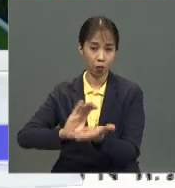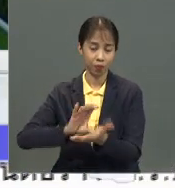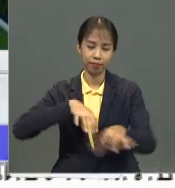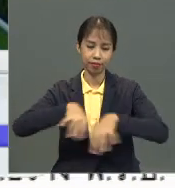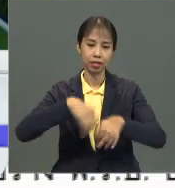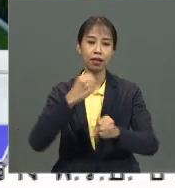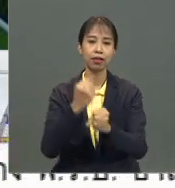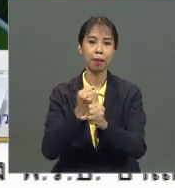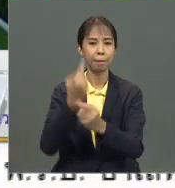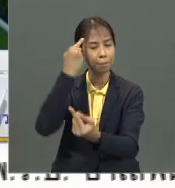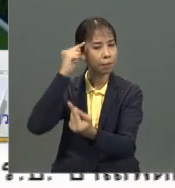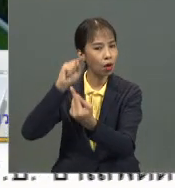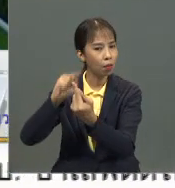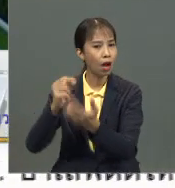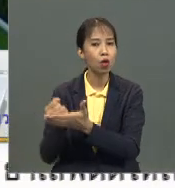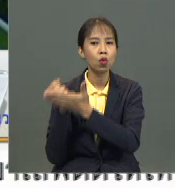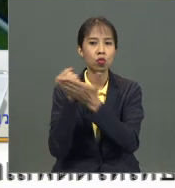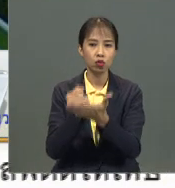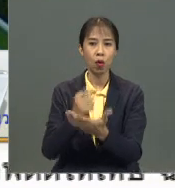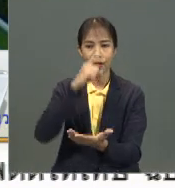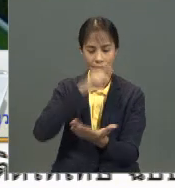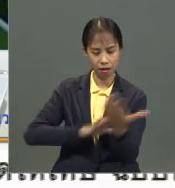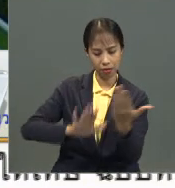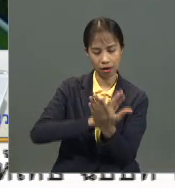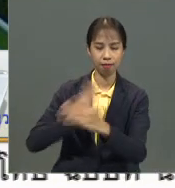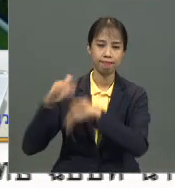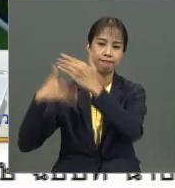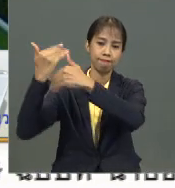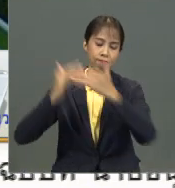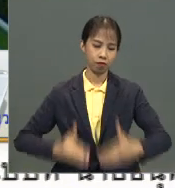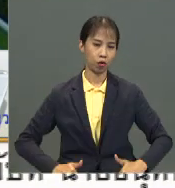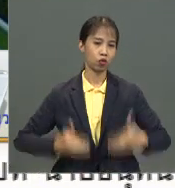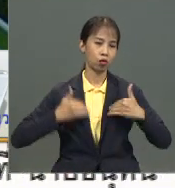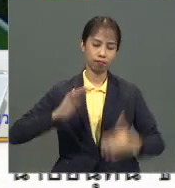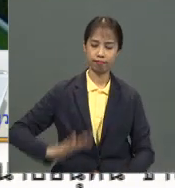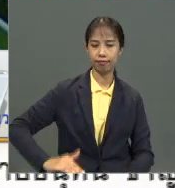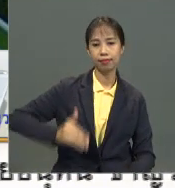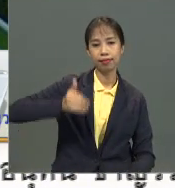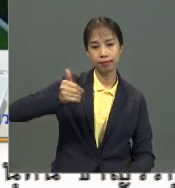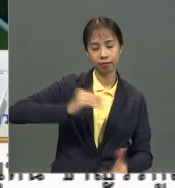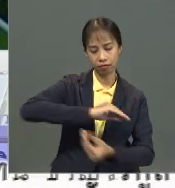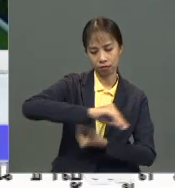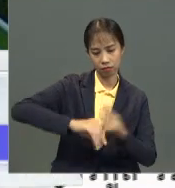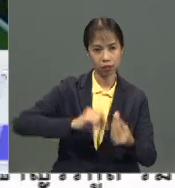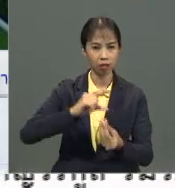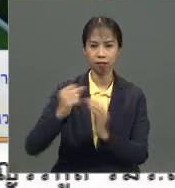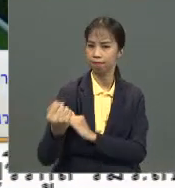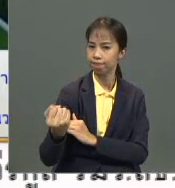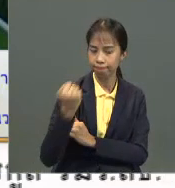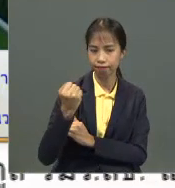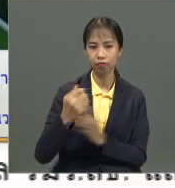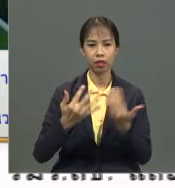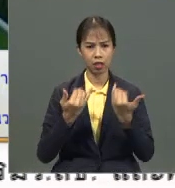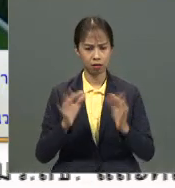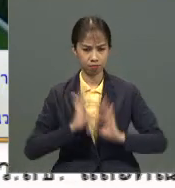หมายเพื่อให้การพัฒนาประเทศก้าวไปข้างหน้าด้วยความมั่นคงประชาชนมีคุณภาพชีวิตที่ดีขึ้นและเศรษฐกิจไทยมีความแข็งแกร่งโดย